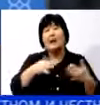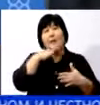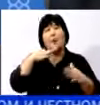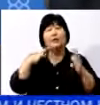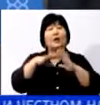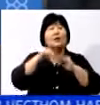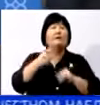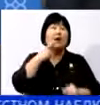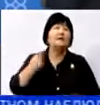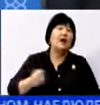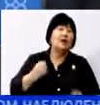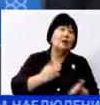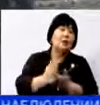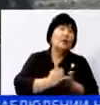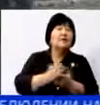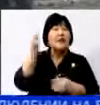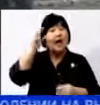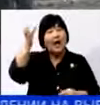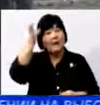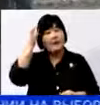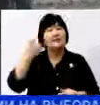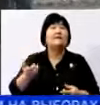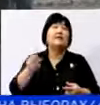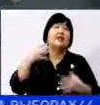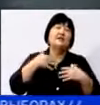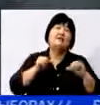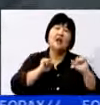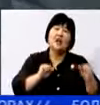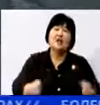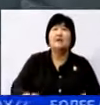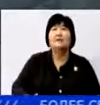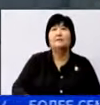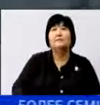новоселов – военнослужащие, сотрудники сферы образования и здравоохранения.